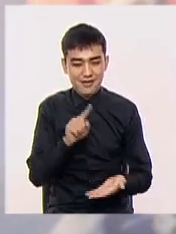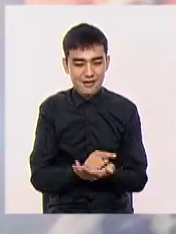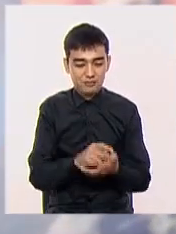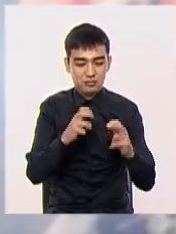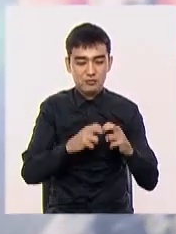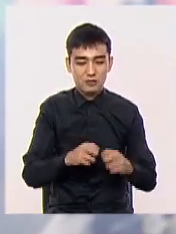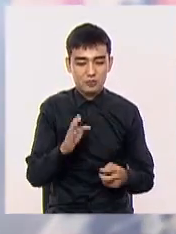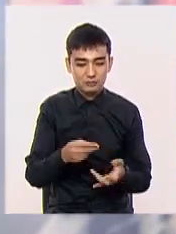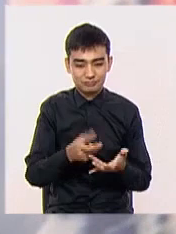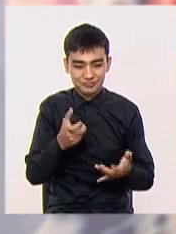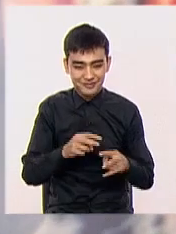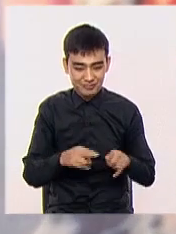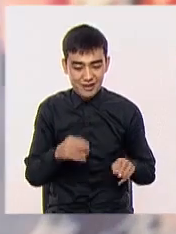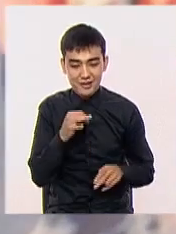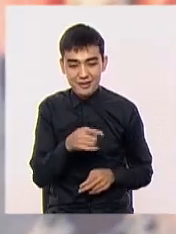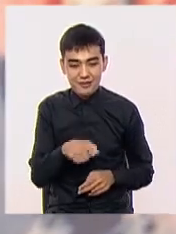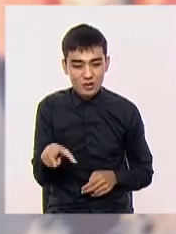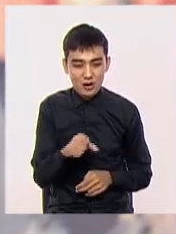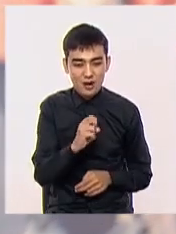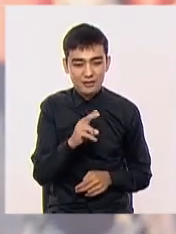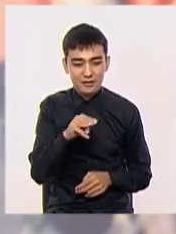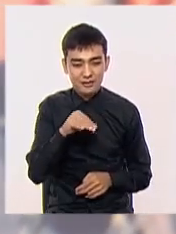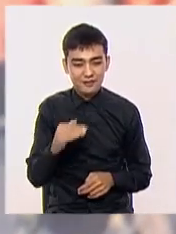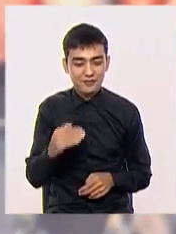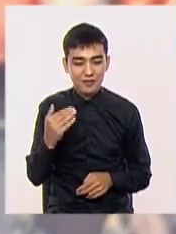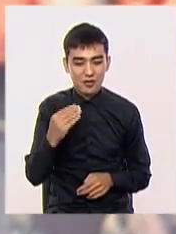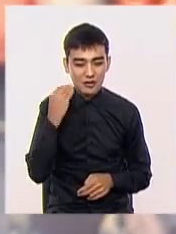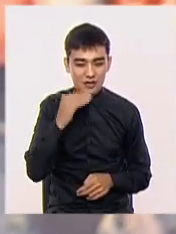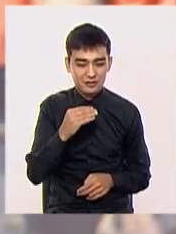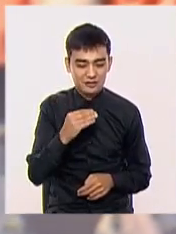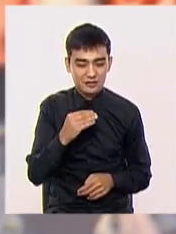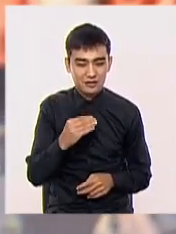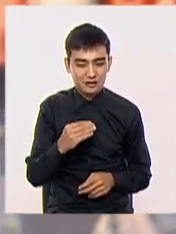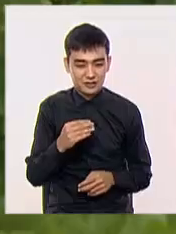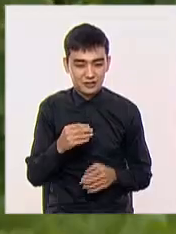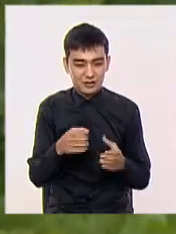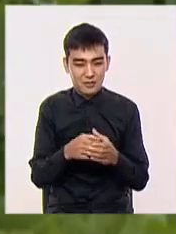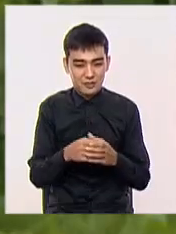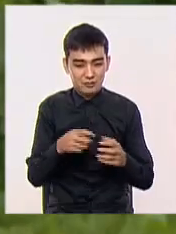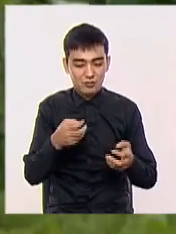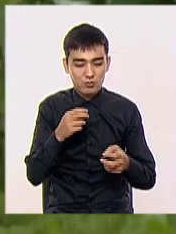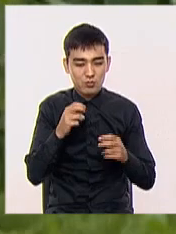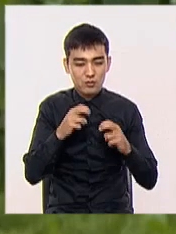делінген. Ал ол тексерісті жол активтерінің ұлттық сапа орталығы жасайды.